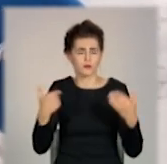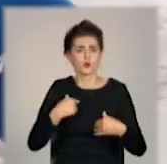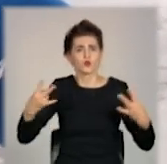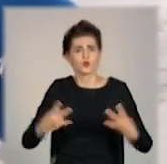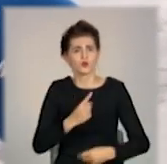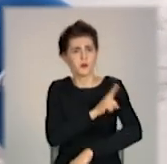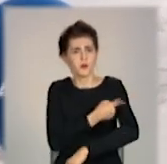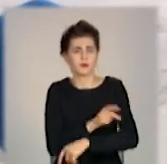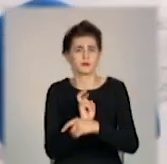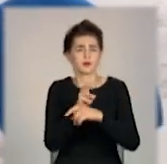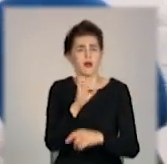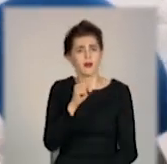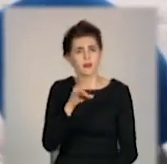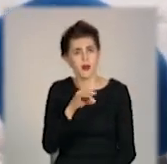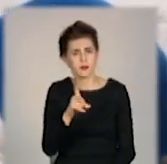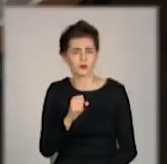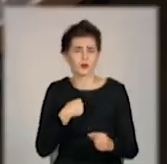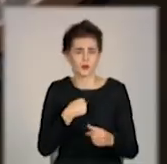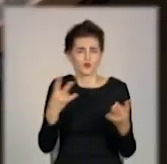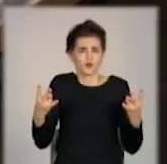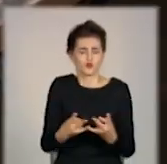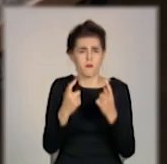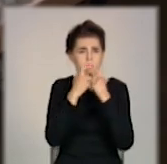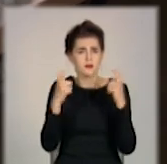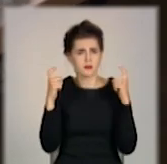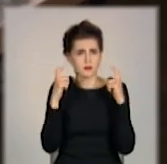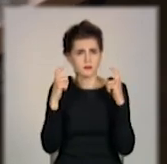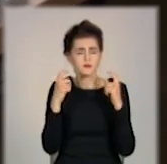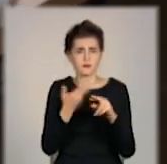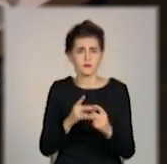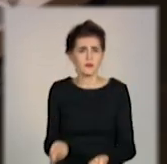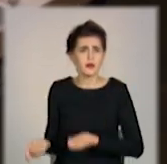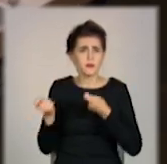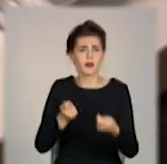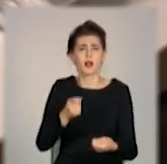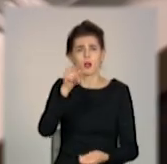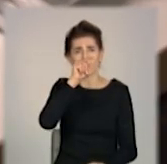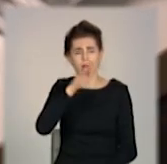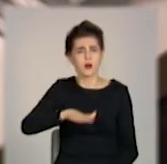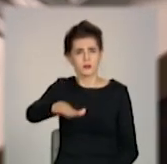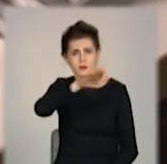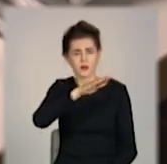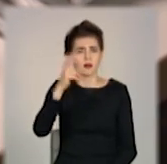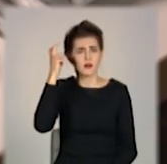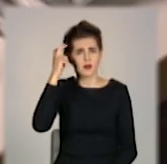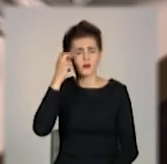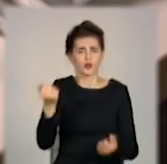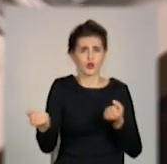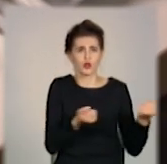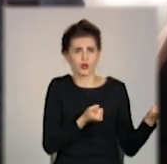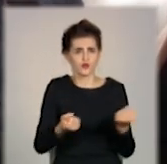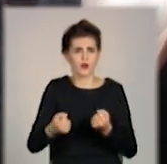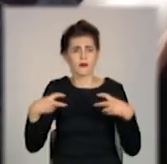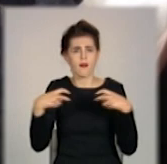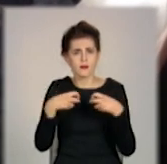лікарню здавати. Прийдеться брати будь-яку маску. Ось ця партія до міст Луганщини не поїде, бо з Києва затримуються резинки